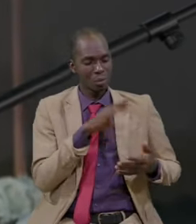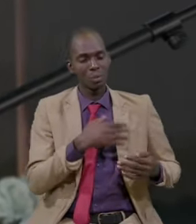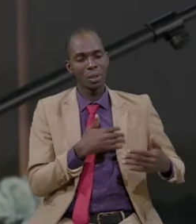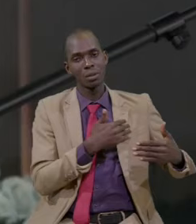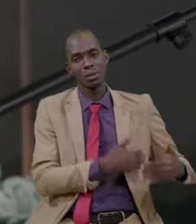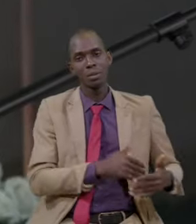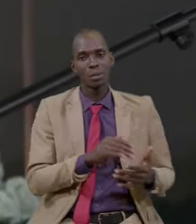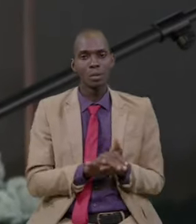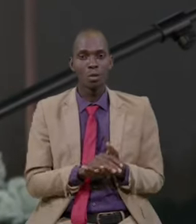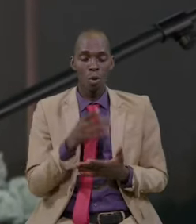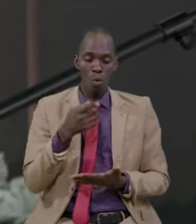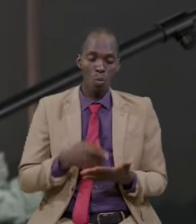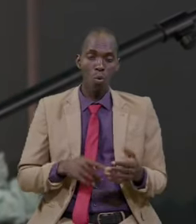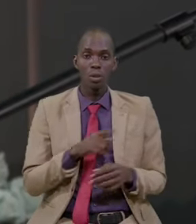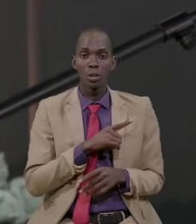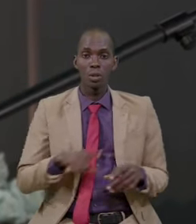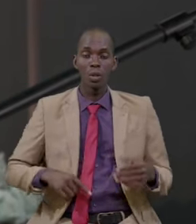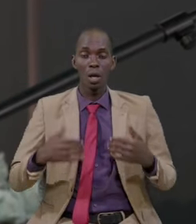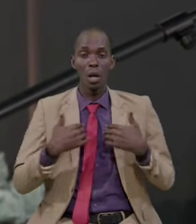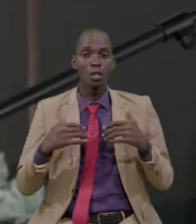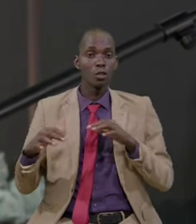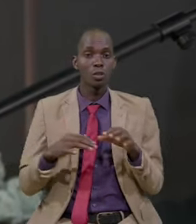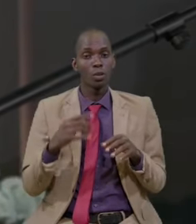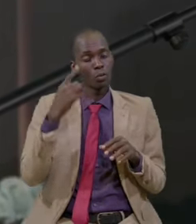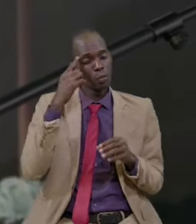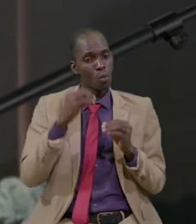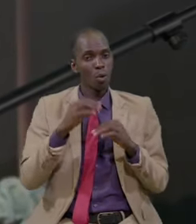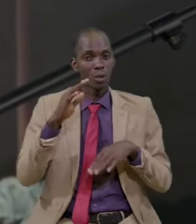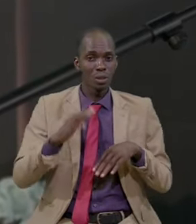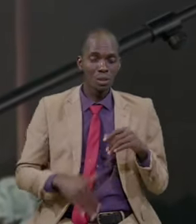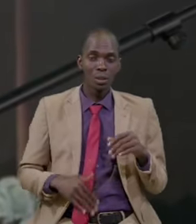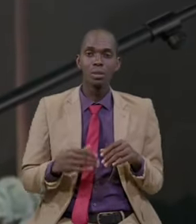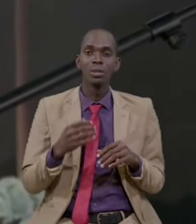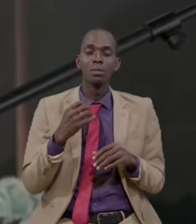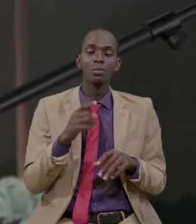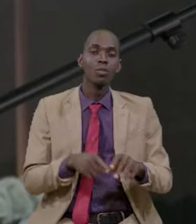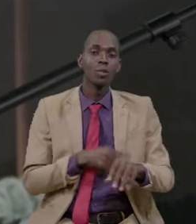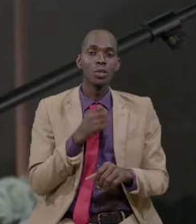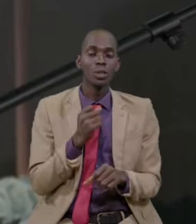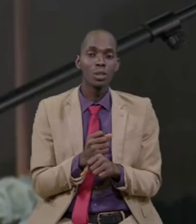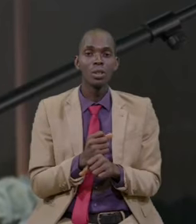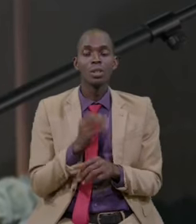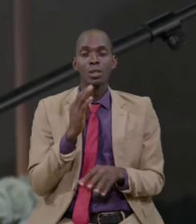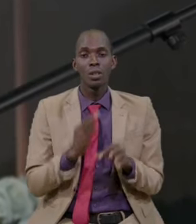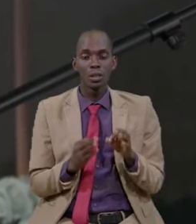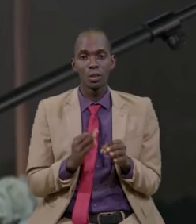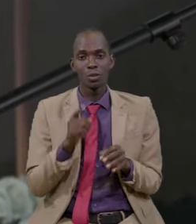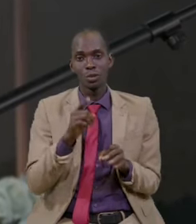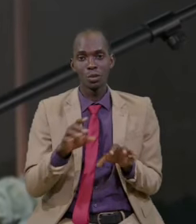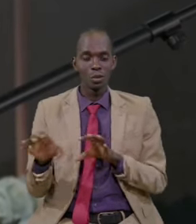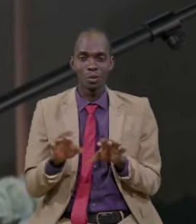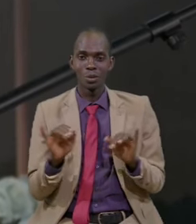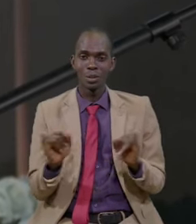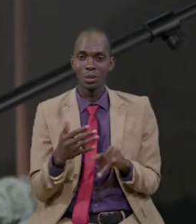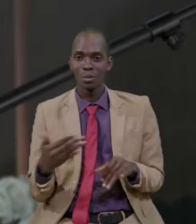Ce que Dieu a fait pendant plus de 50 ans, si vous faites la même chose, si vous allez